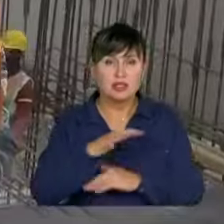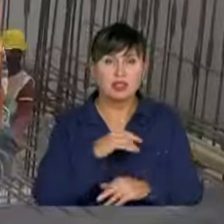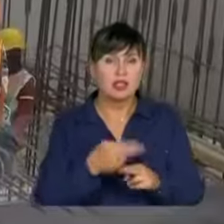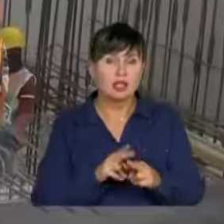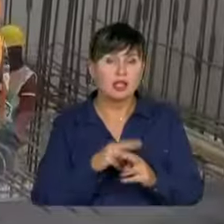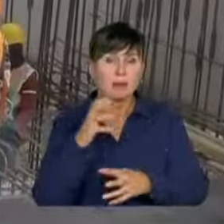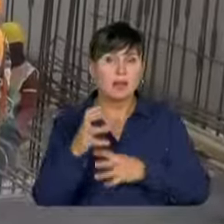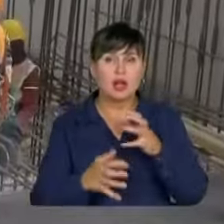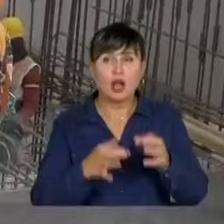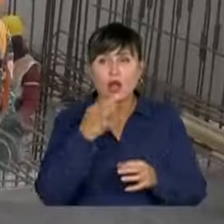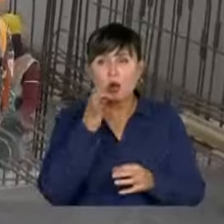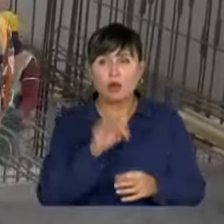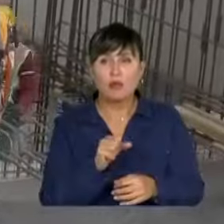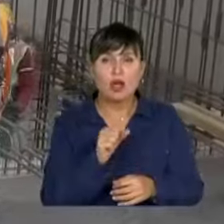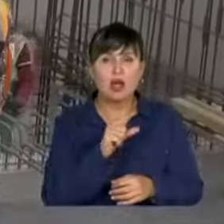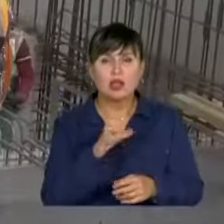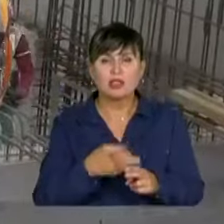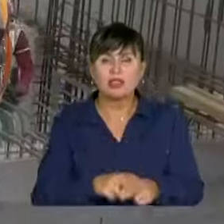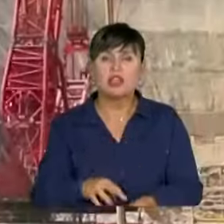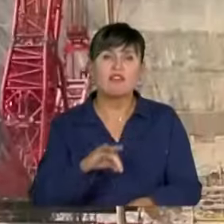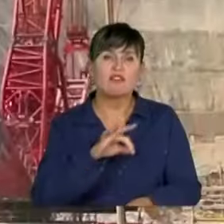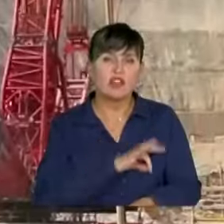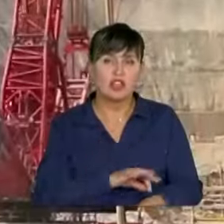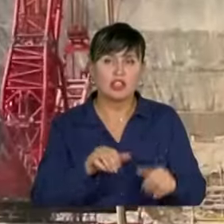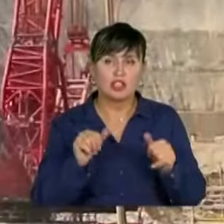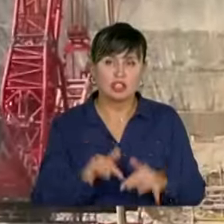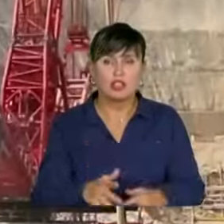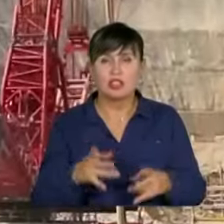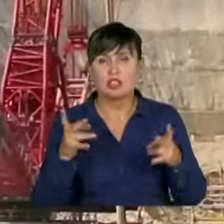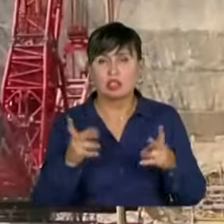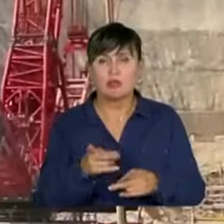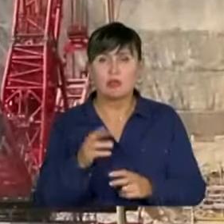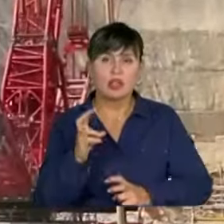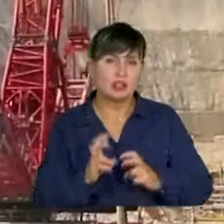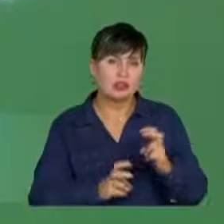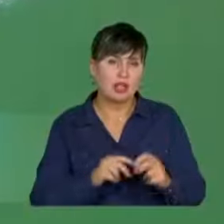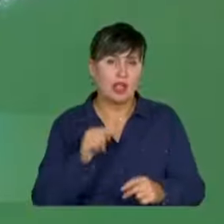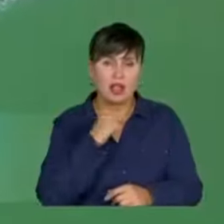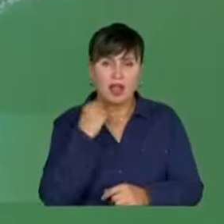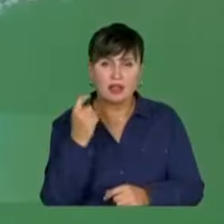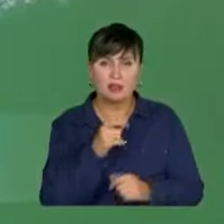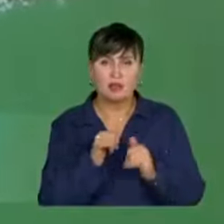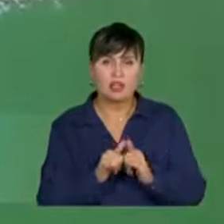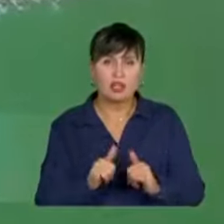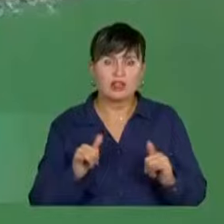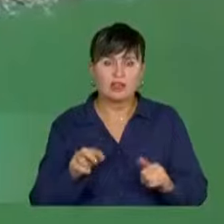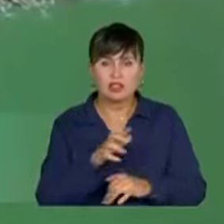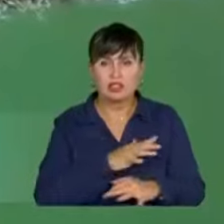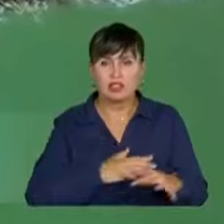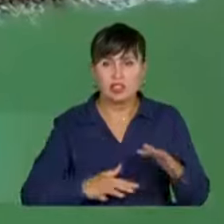мирового опыта, АЭС – это выгодное решение, необходимое для индустриального и экономического развития страны,